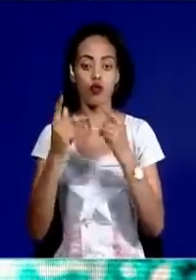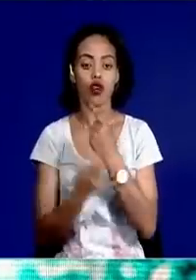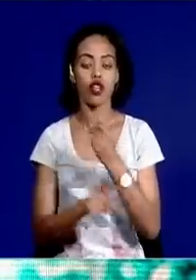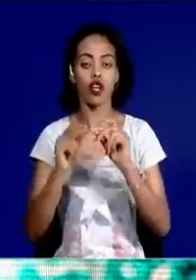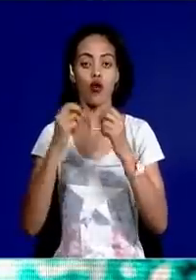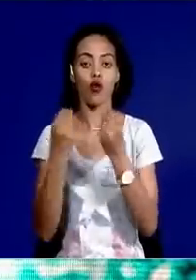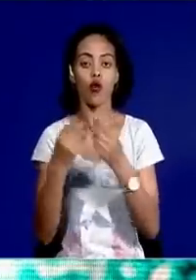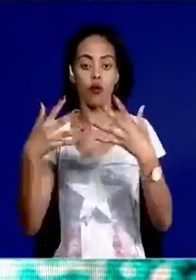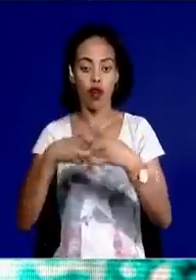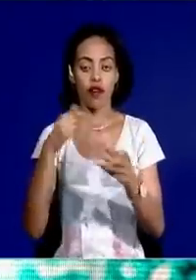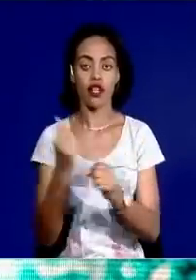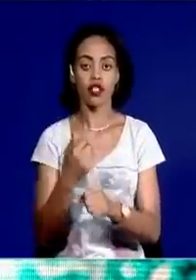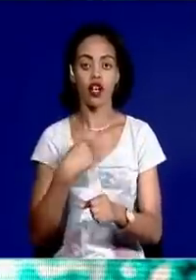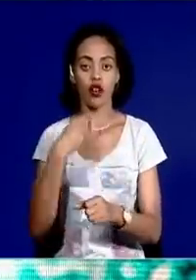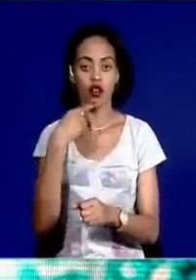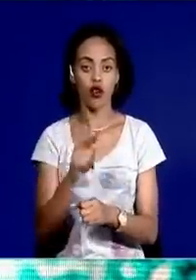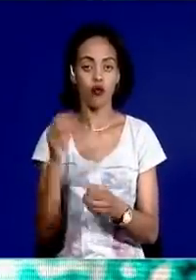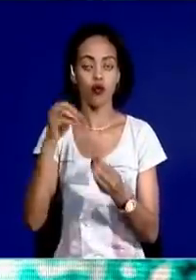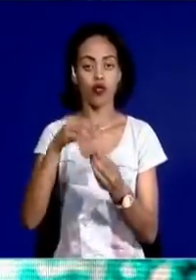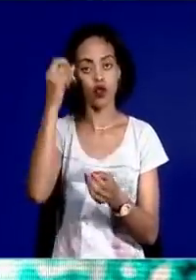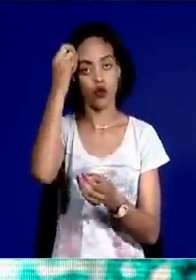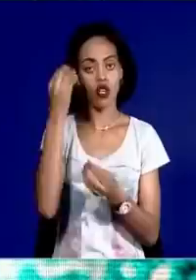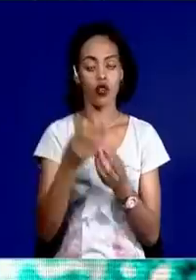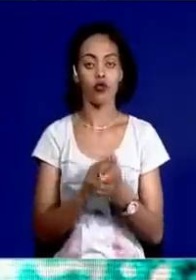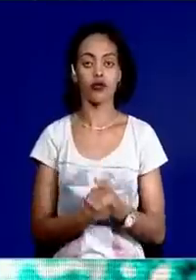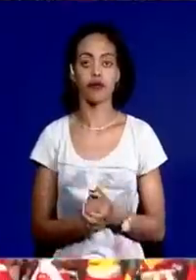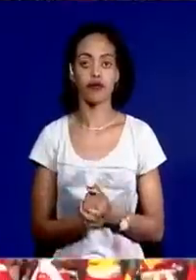بحباري سرح كمزل دماء قليس أمالو والداي قرماي زرزر اللو